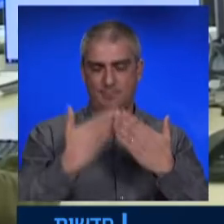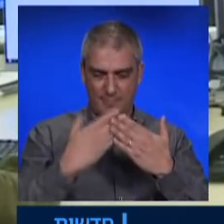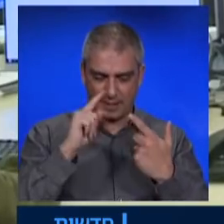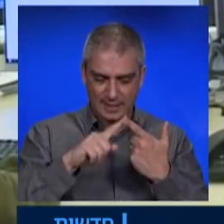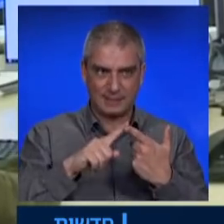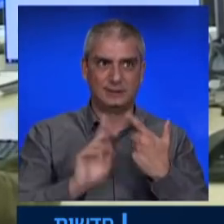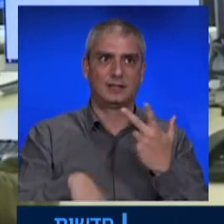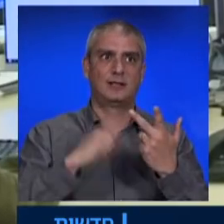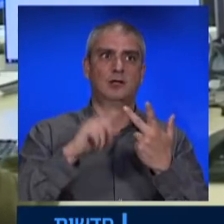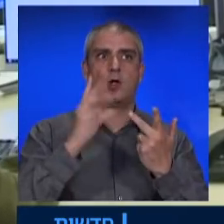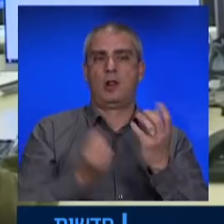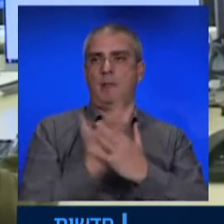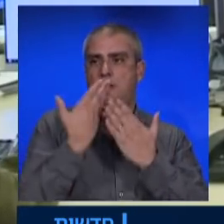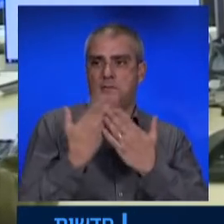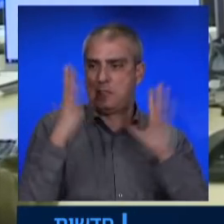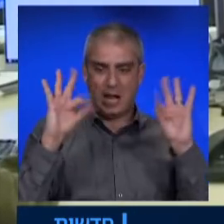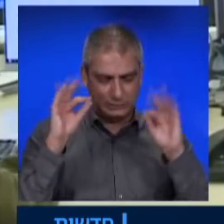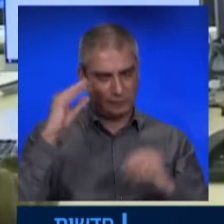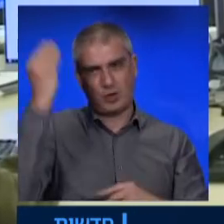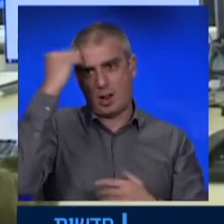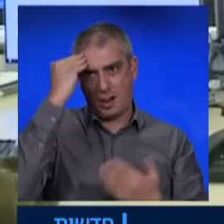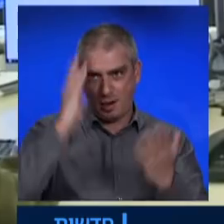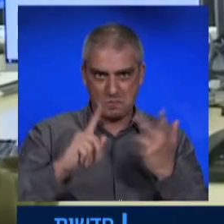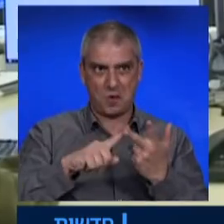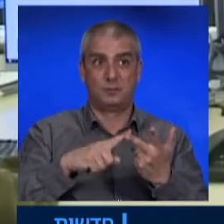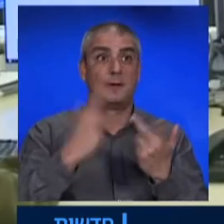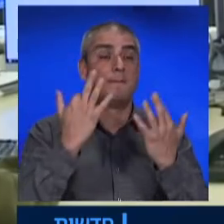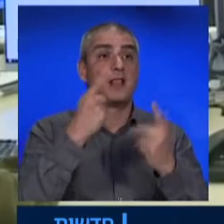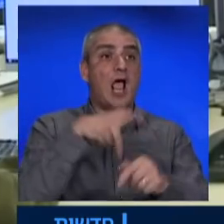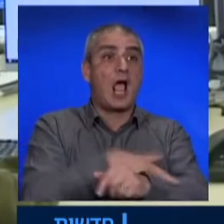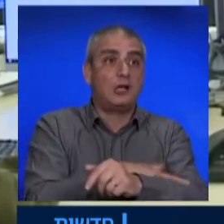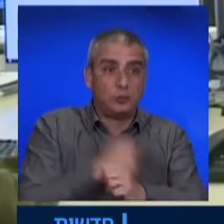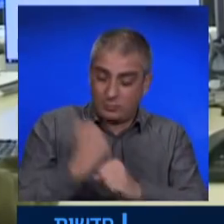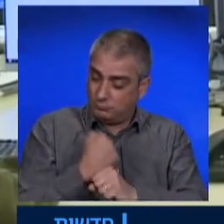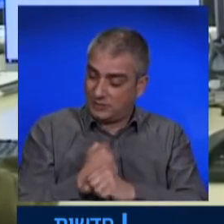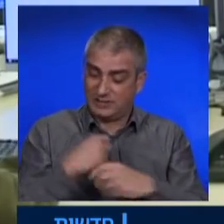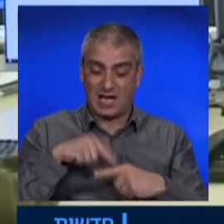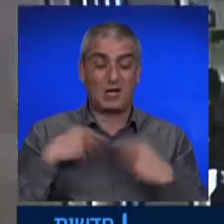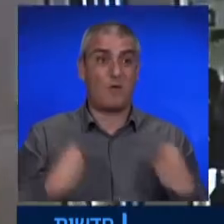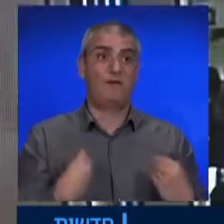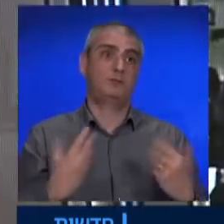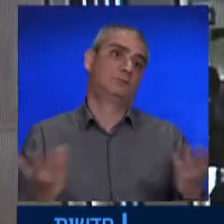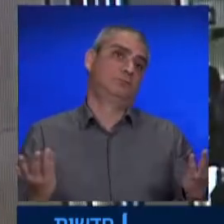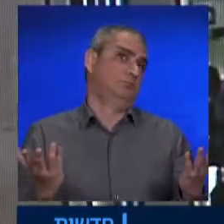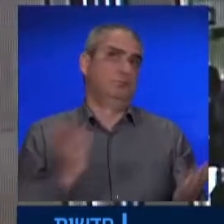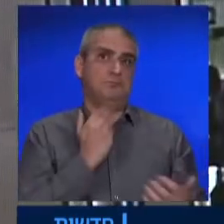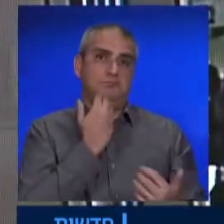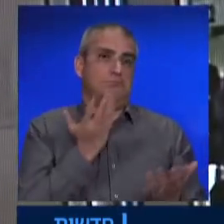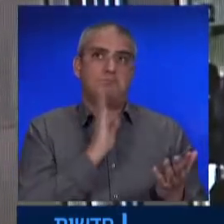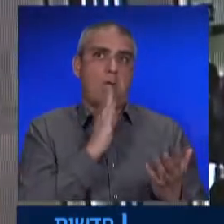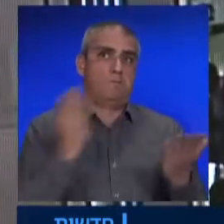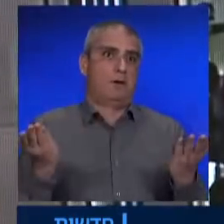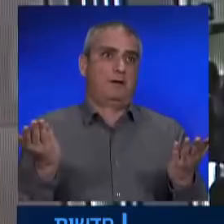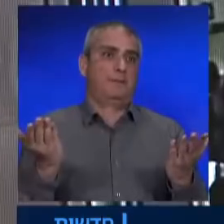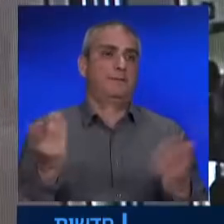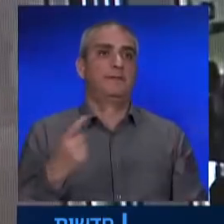יכולים להקים עניין, יכולים ללמוד בין לבין. ברגע שהם עסוקים בעשייה חיובית, אז מה רע? תהליך הקליטה